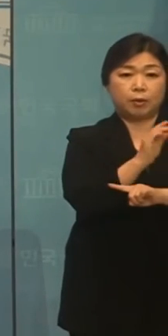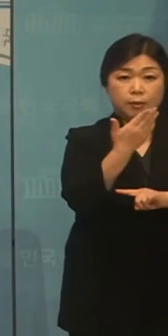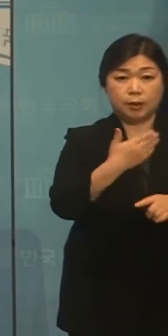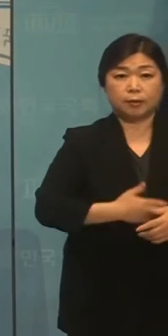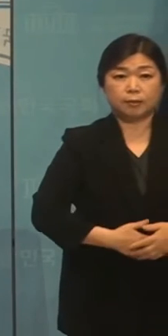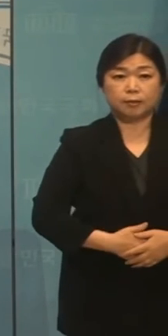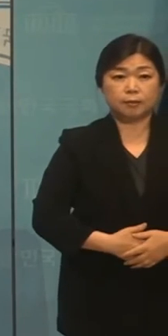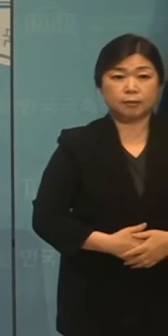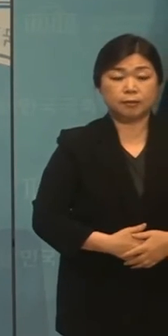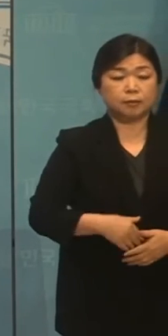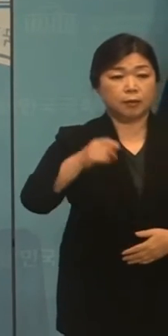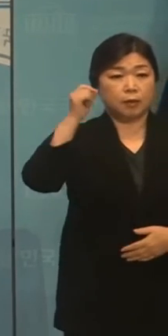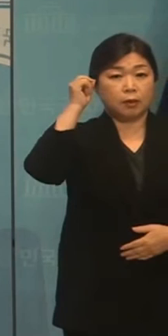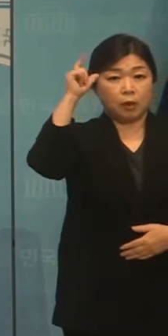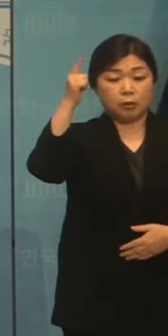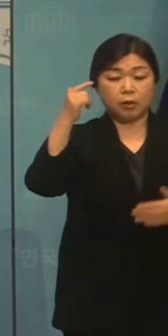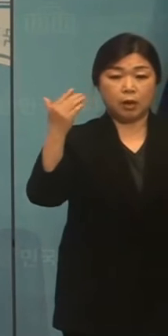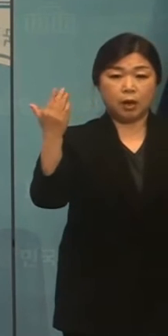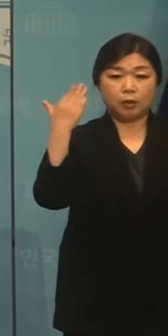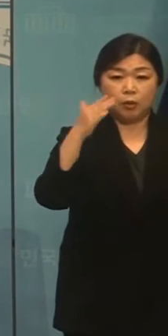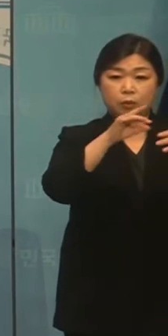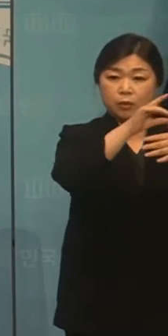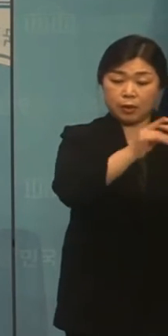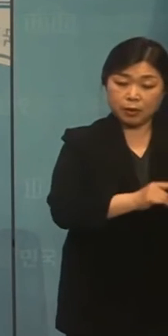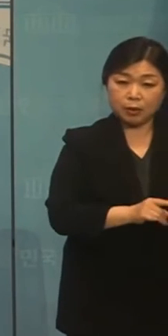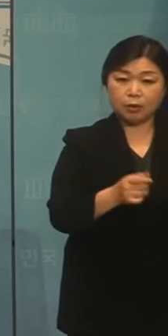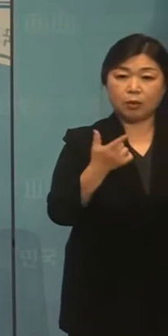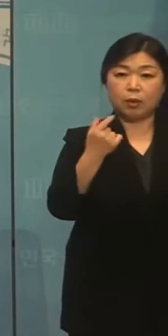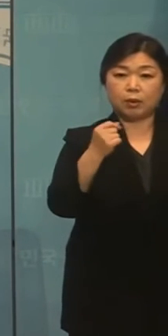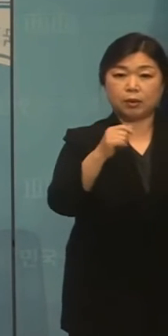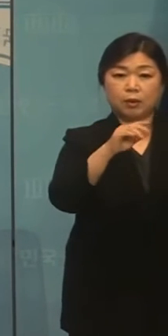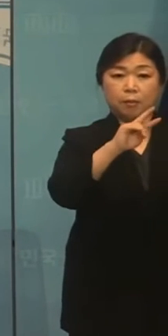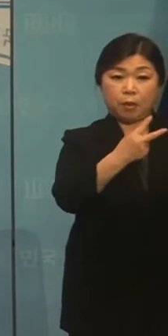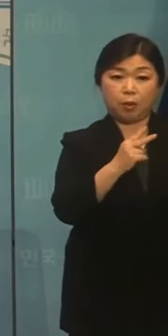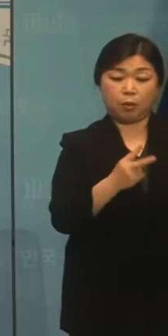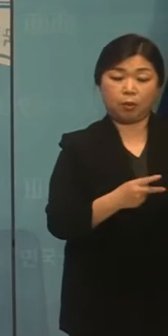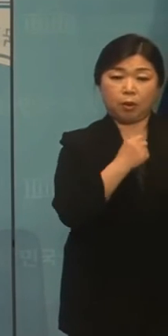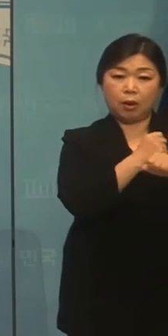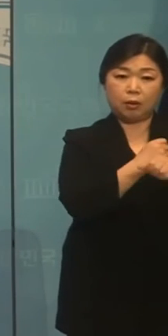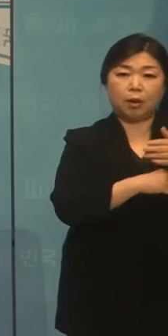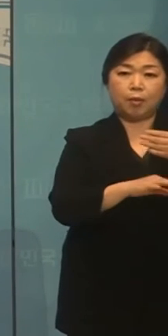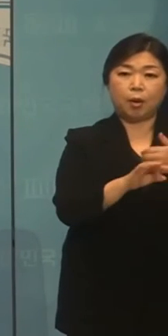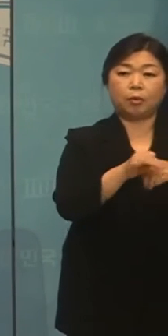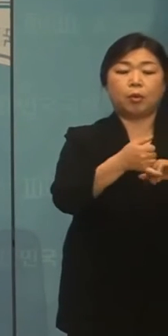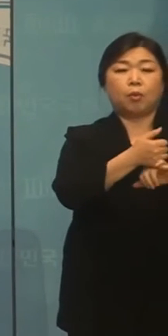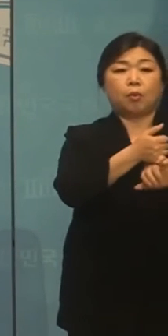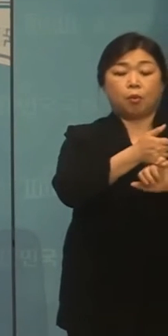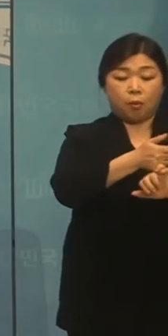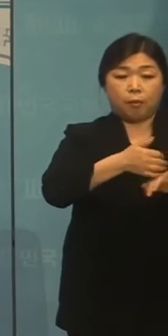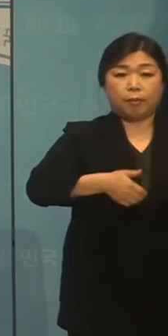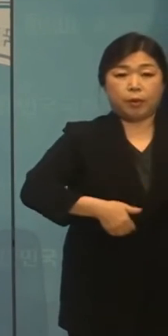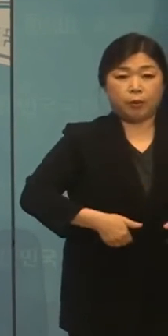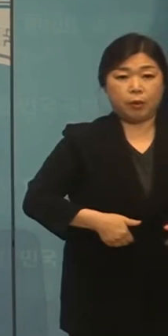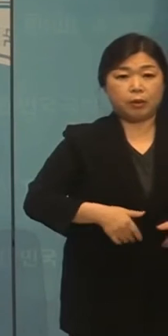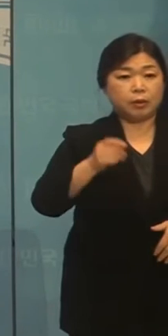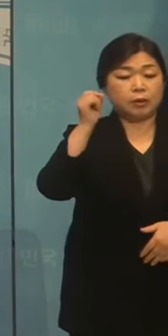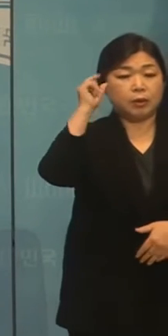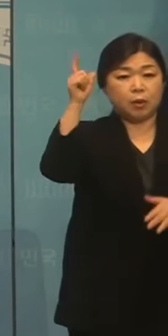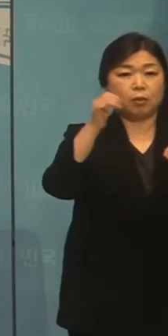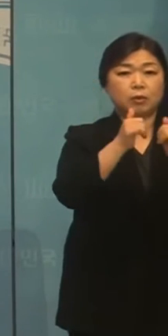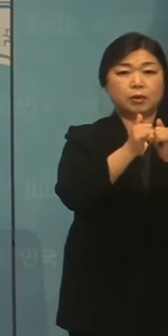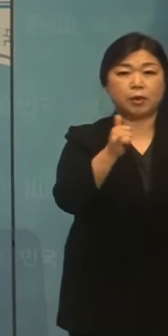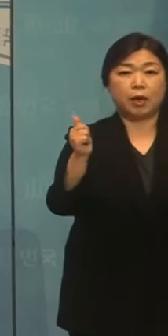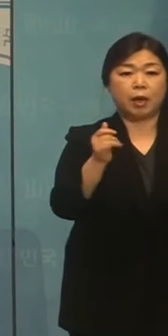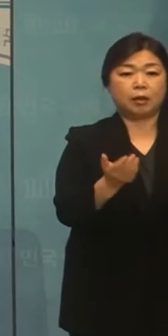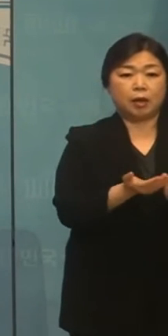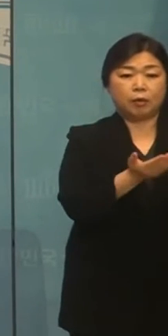합니다. 영재학교 체제를 이렇게 전환한다면 꼭 필요한 영재